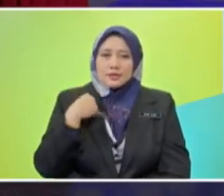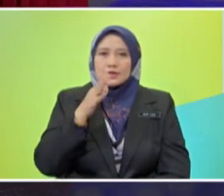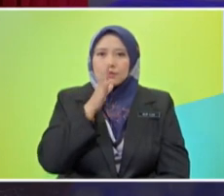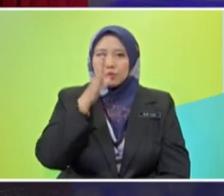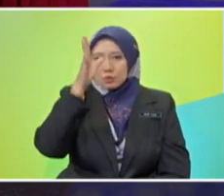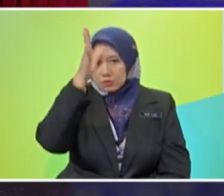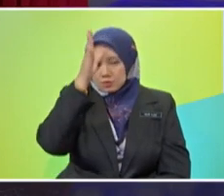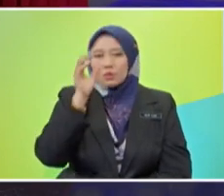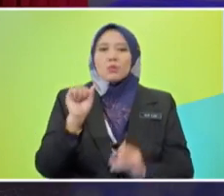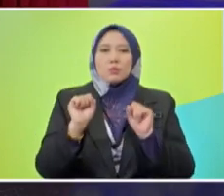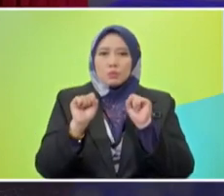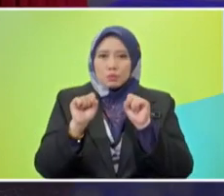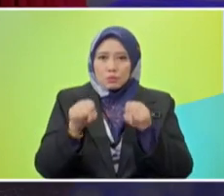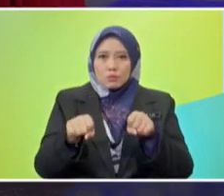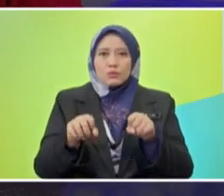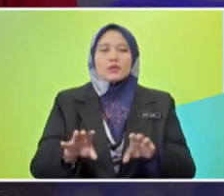tak Sumberku